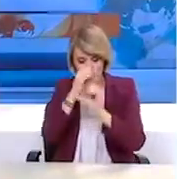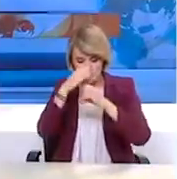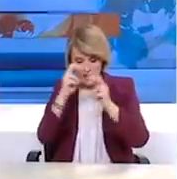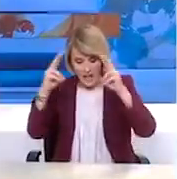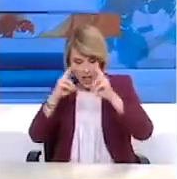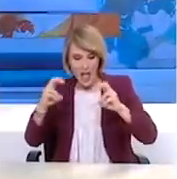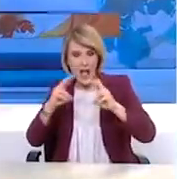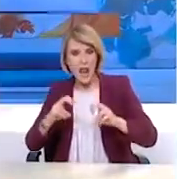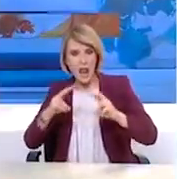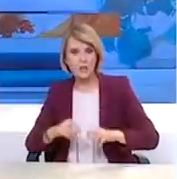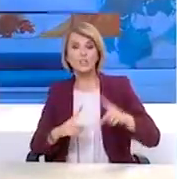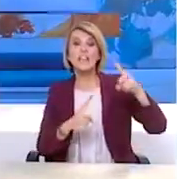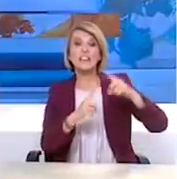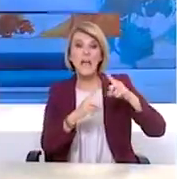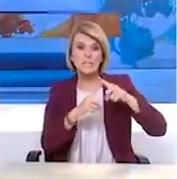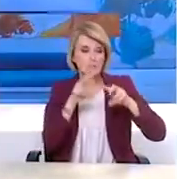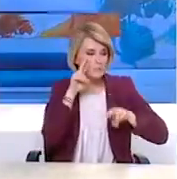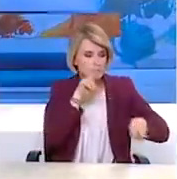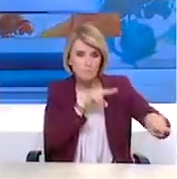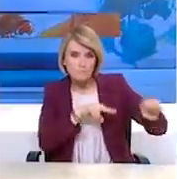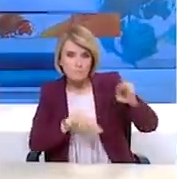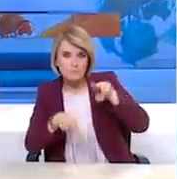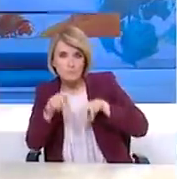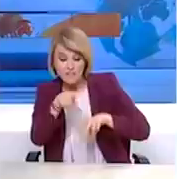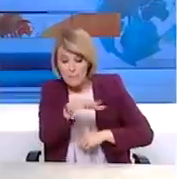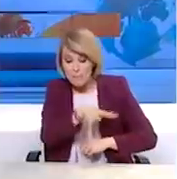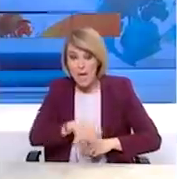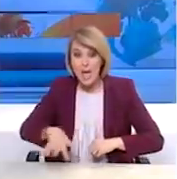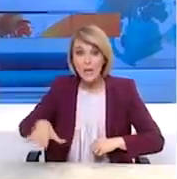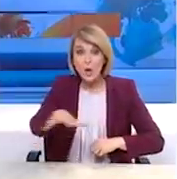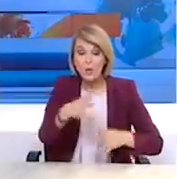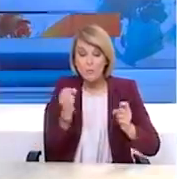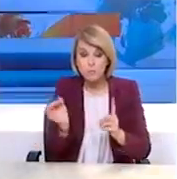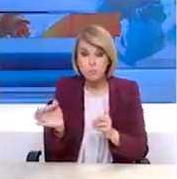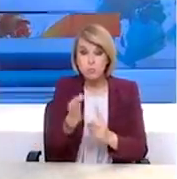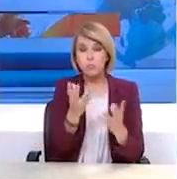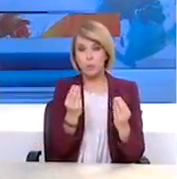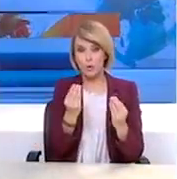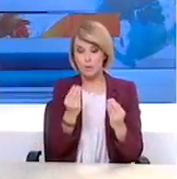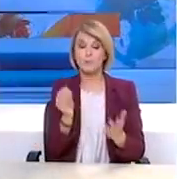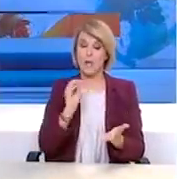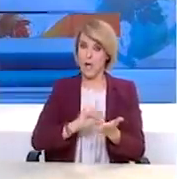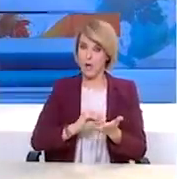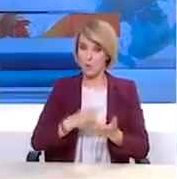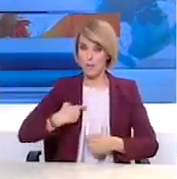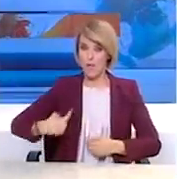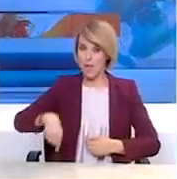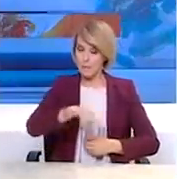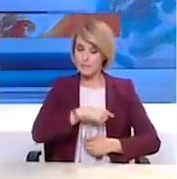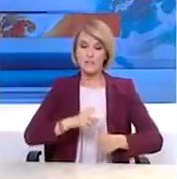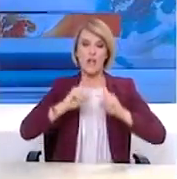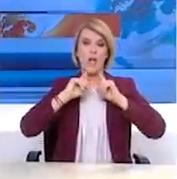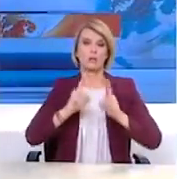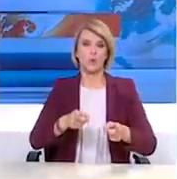την περιοχή που έχουμε το συγκεκριμένο επιδημιολογικό φορτίο. Και ταυτόχρονα, όπως γνωρίζετε, έχει δοθεί εντολή